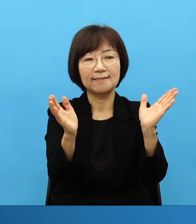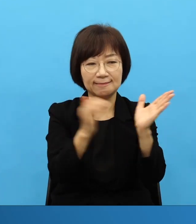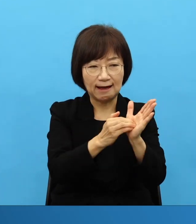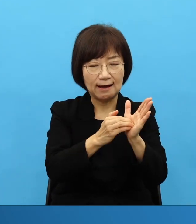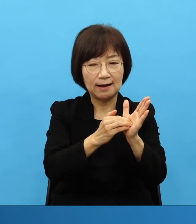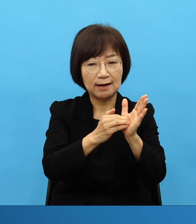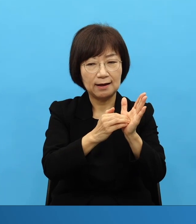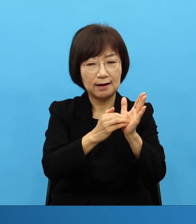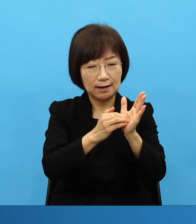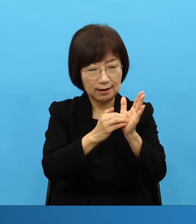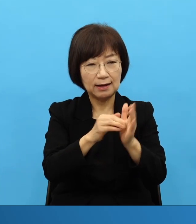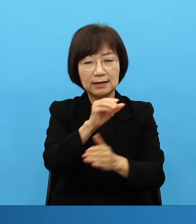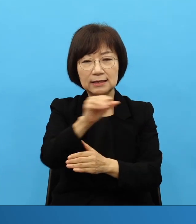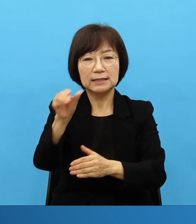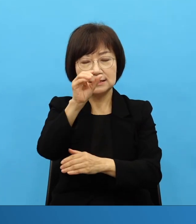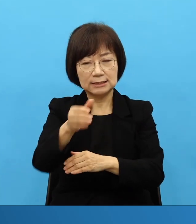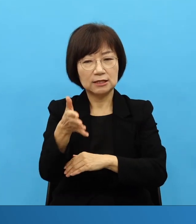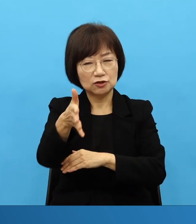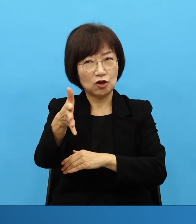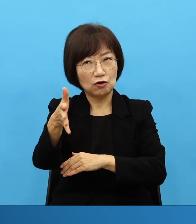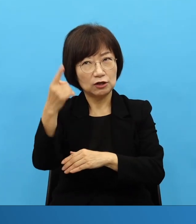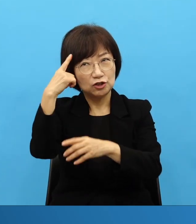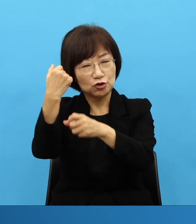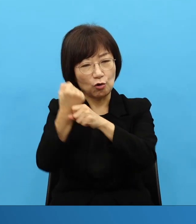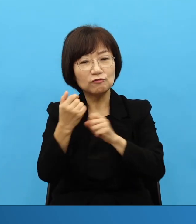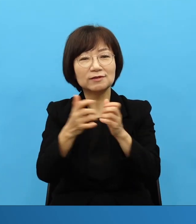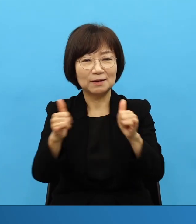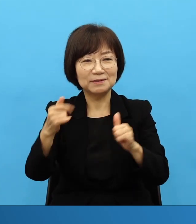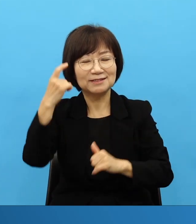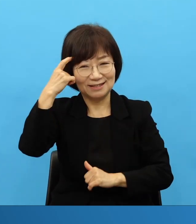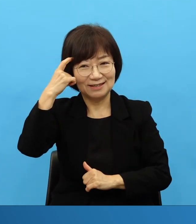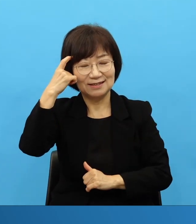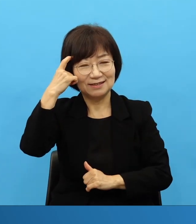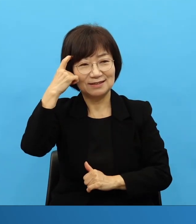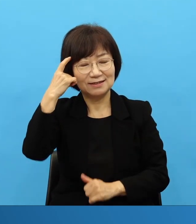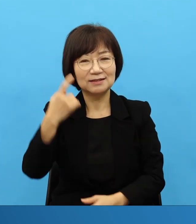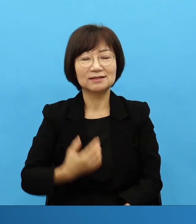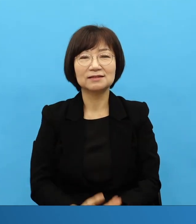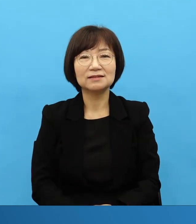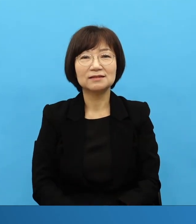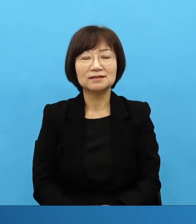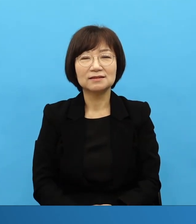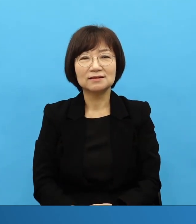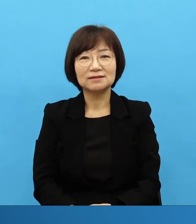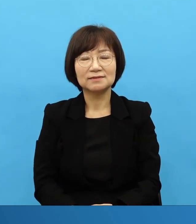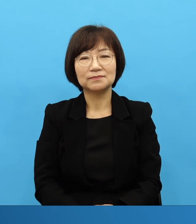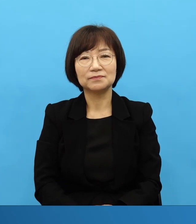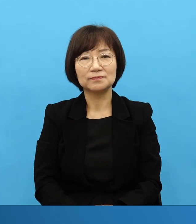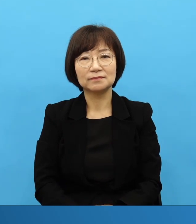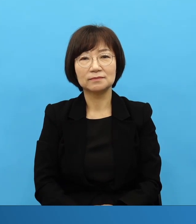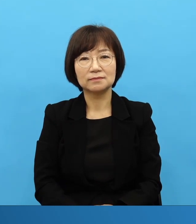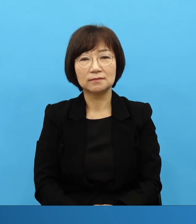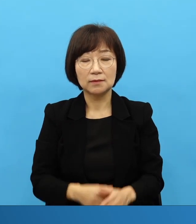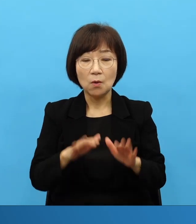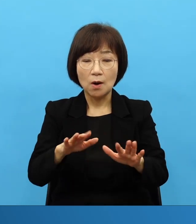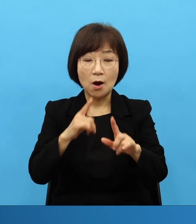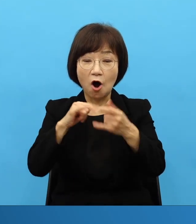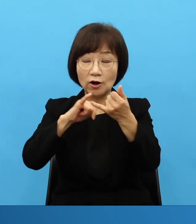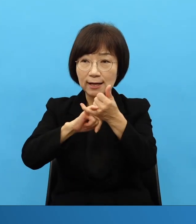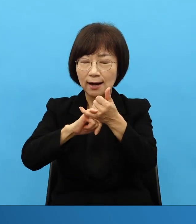very dire disease or illness of Theophilus, and they had a very 이 special 언약을 relationship. 깨달은